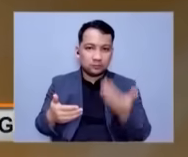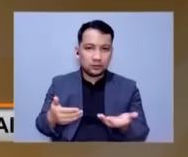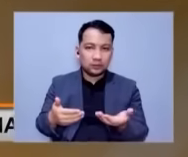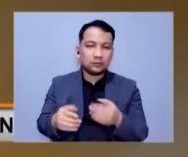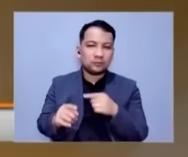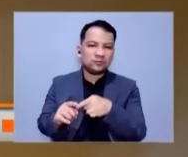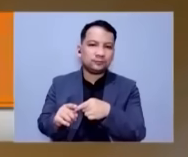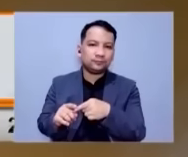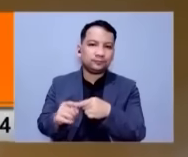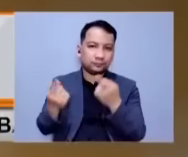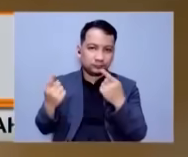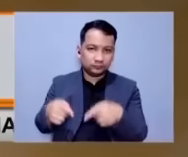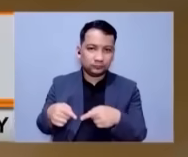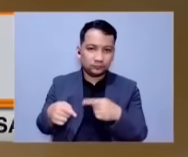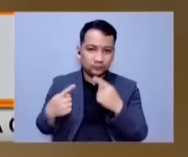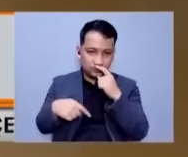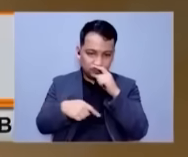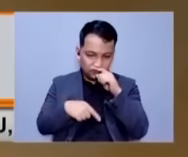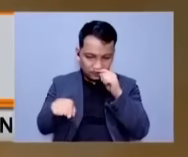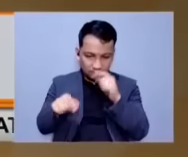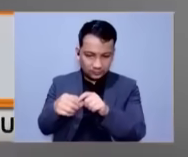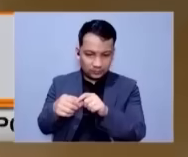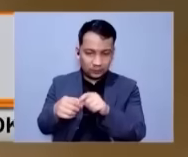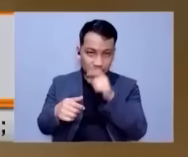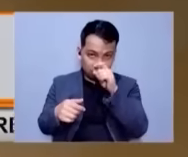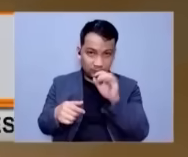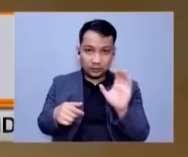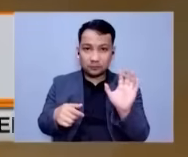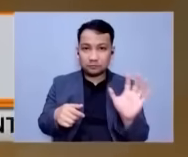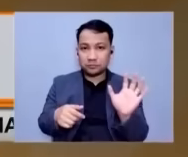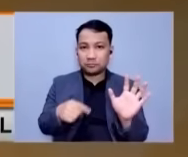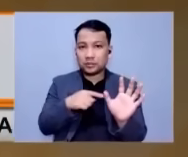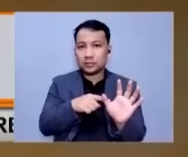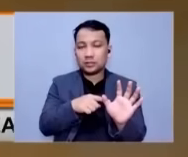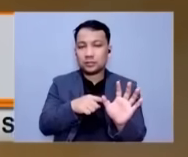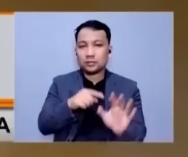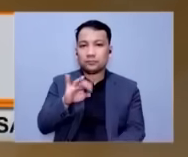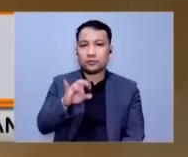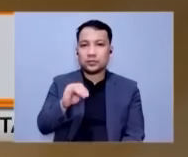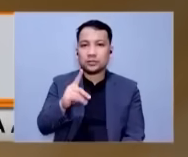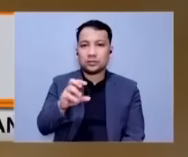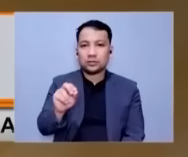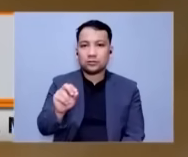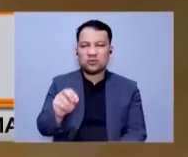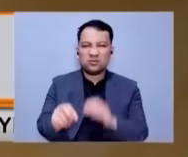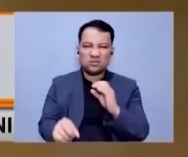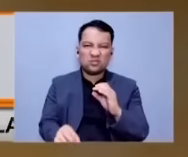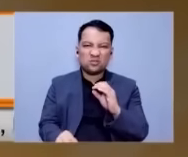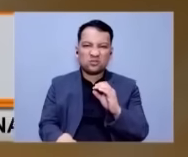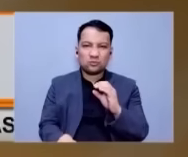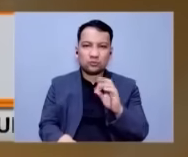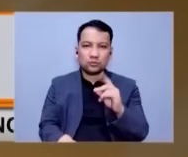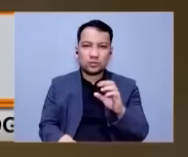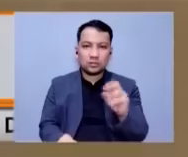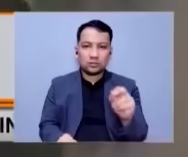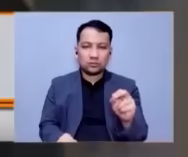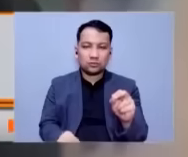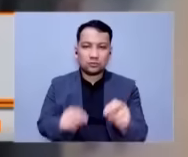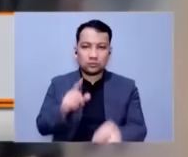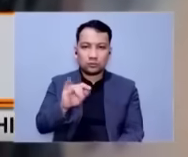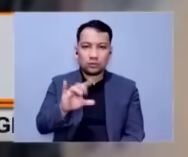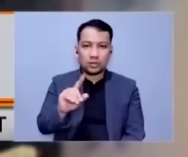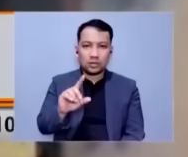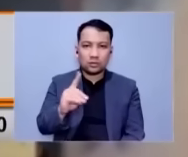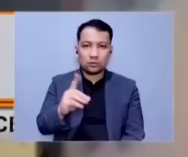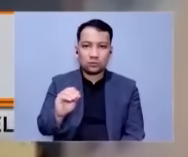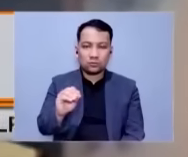ang kalunos-dunos na sinapit ng 50 anyos na si Bernardino Codino sa Barangay Carmen sa Toledo City, Cebu.